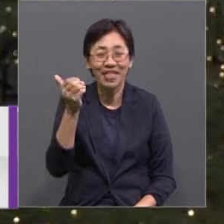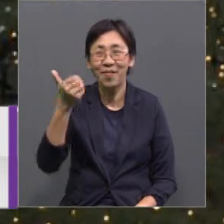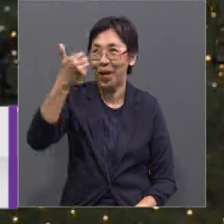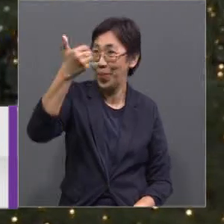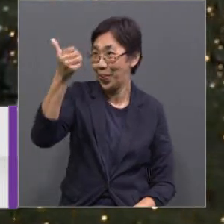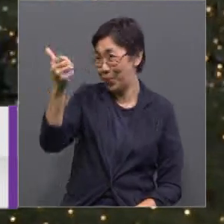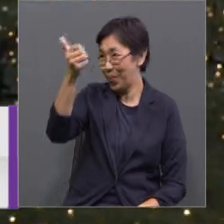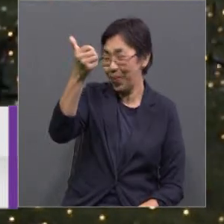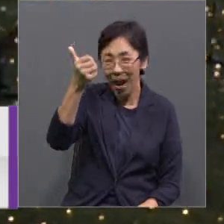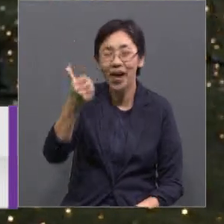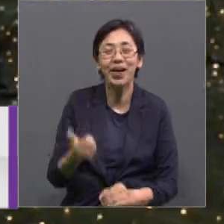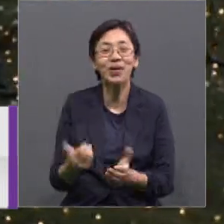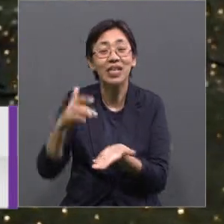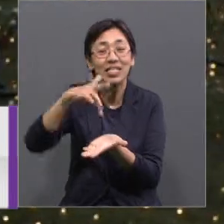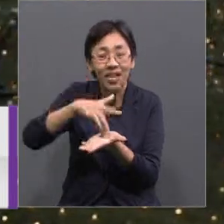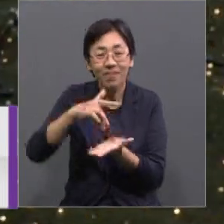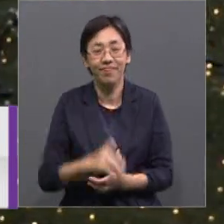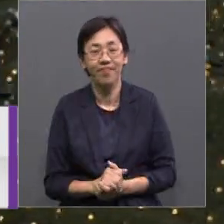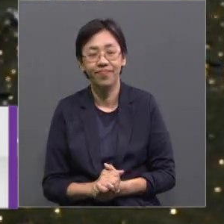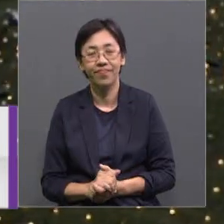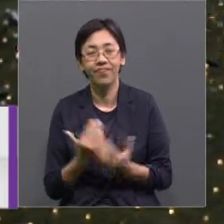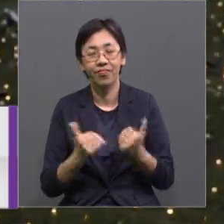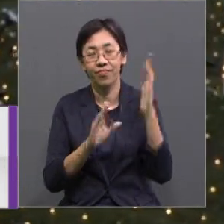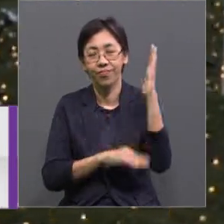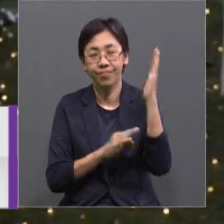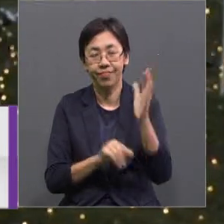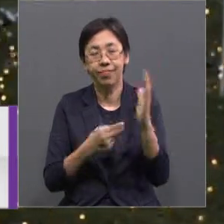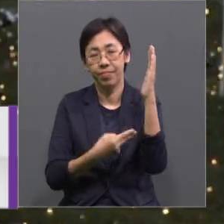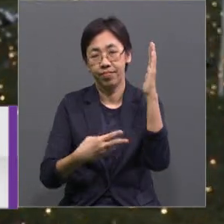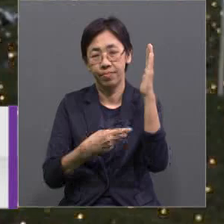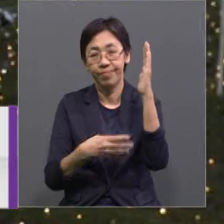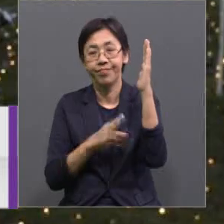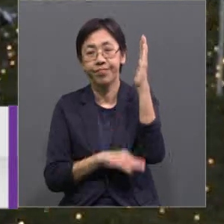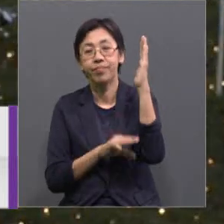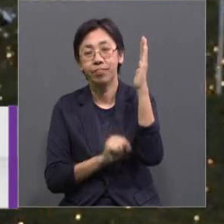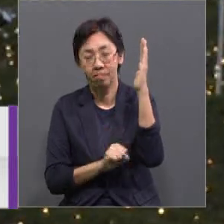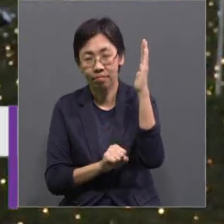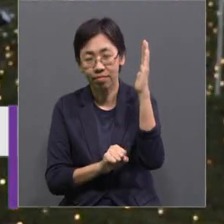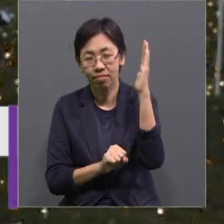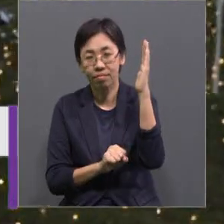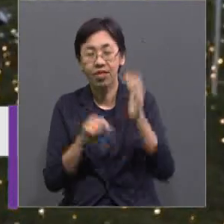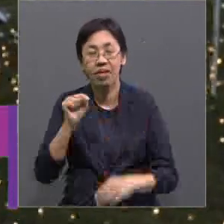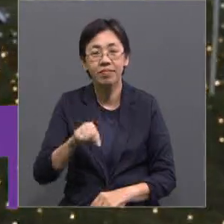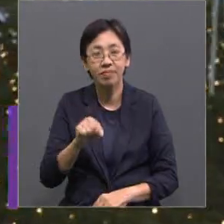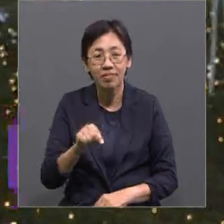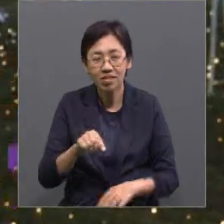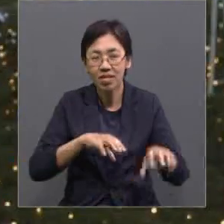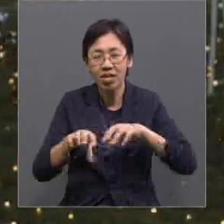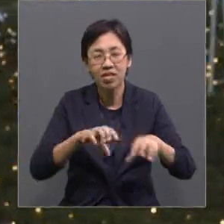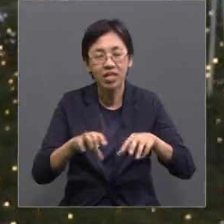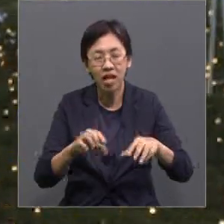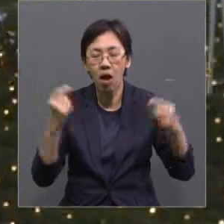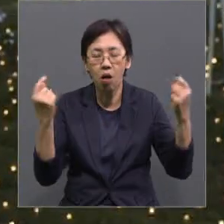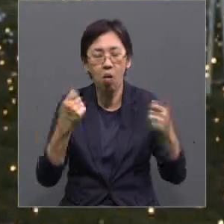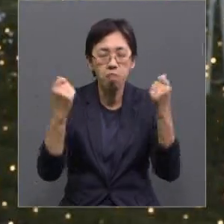าถ่ายรูปเช็คอินนะคะช่วงนี้ขอพาคุณชมล่องใต้มาที่อำเภอหาดใหญ่จังหวัดสงขลากันบ้างค่ะต้องบอกว่าที่นี่เนี่ยจัดงานอย่างยิ่ง